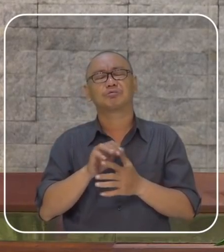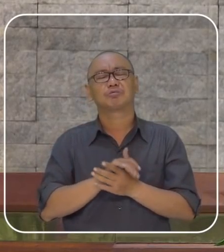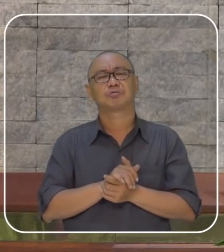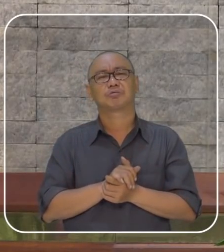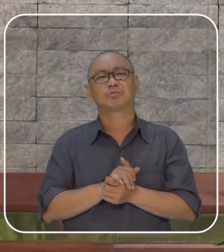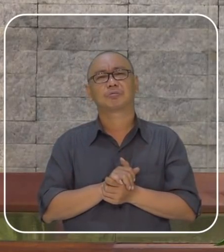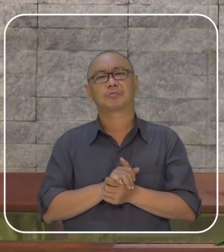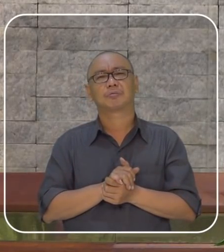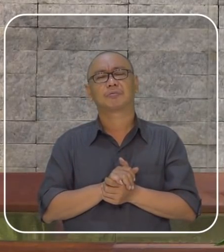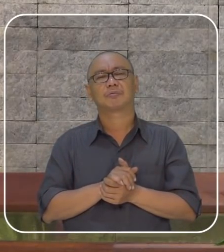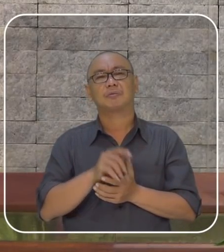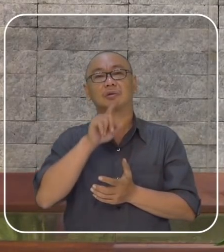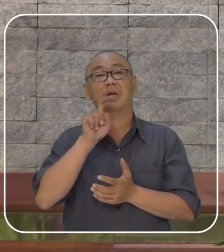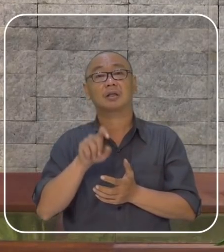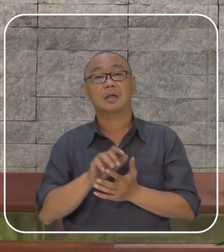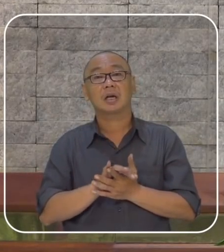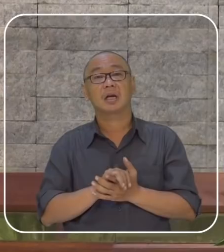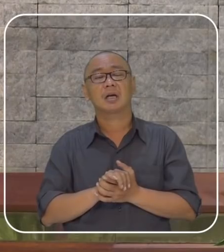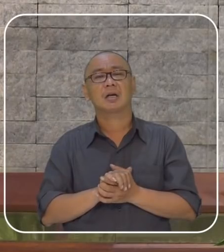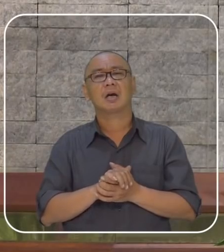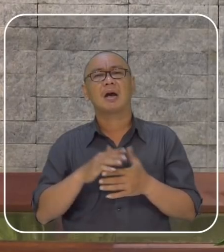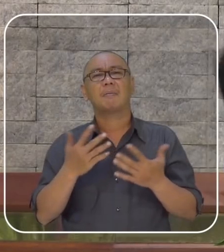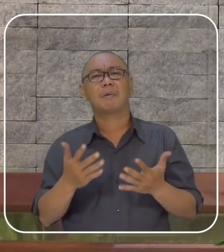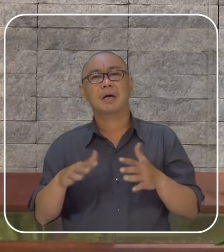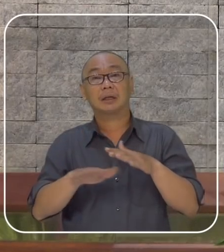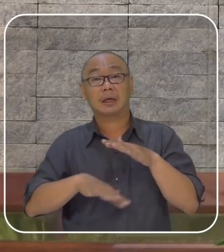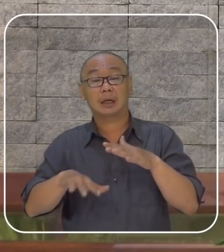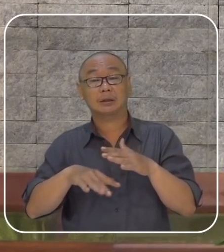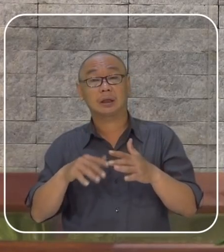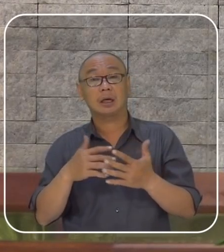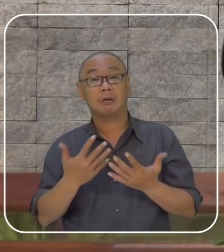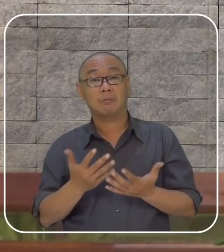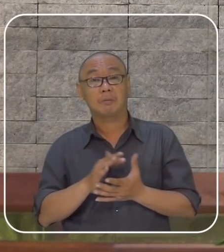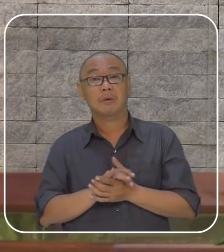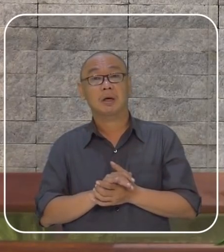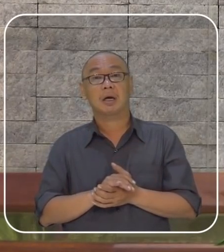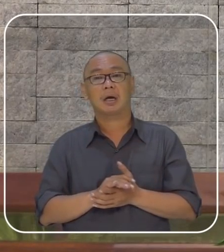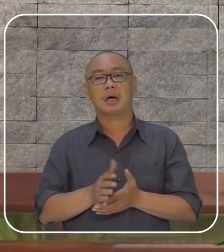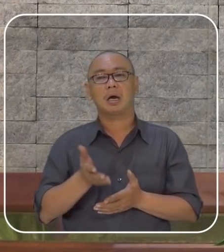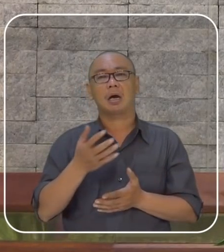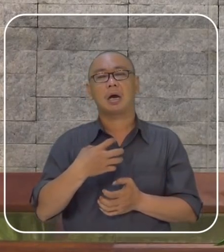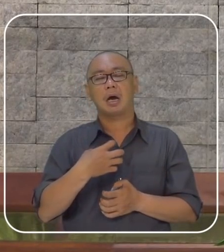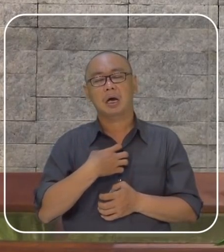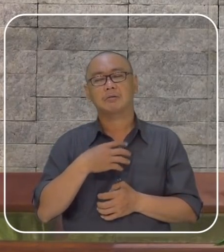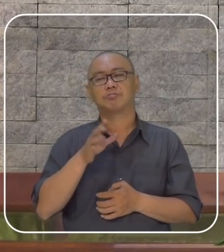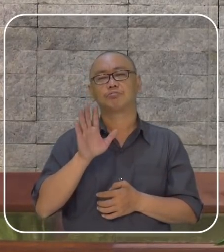karena itu mereka kemudian menanyakan, apa dasarmu, apa hakmu?